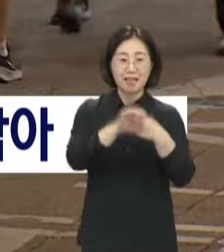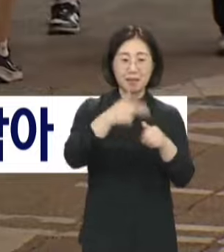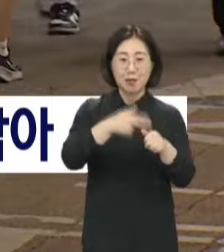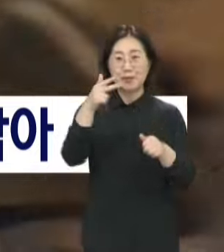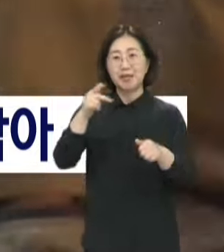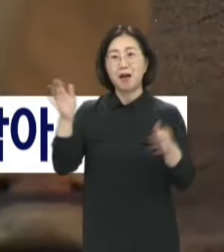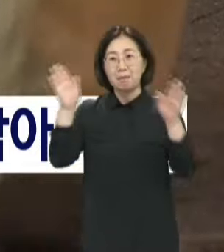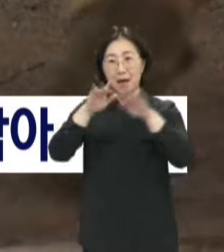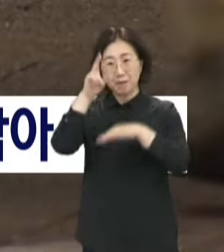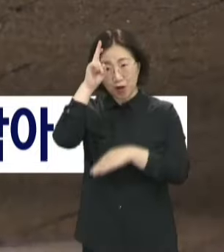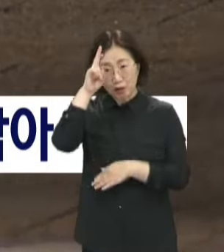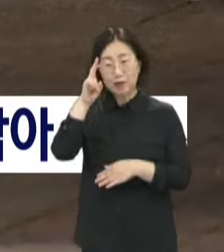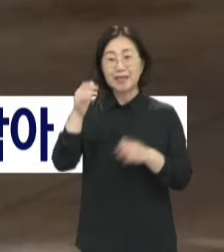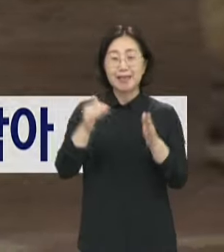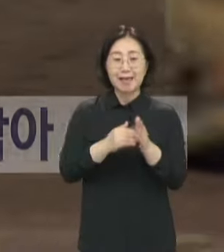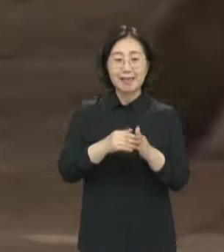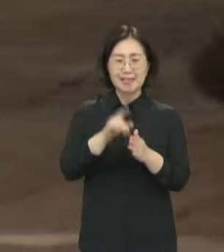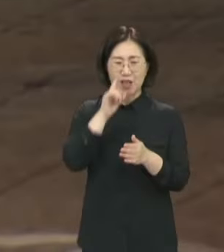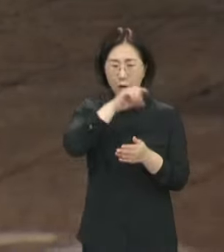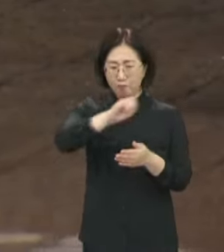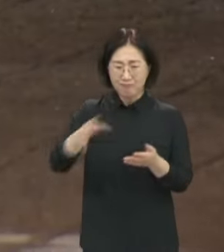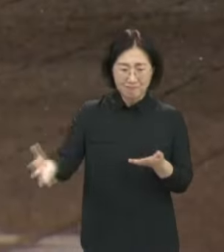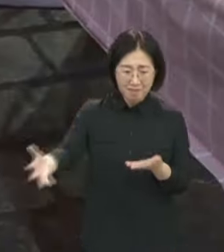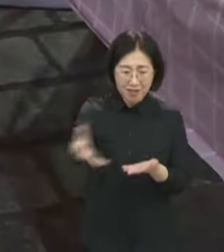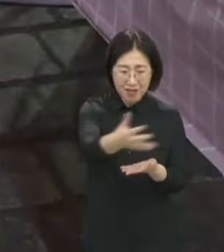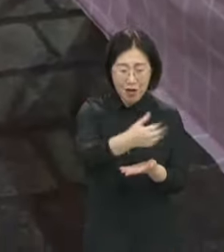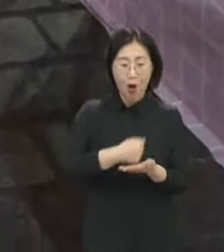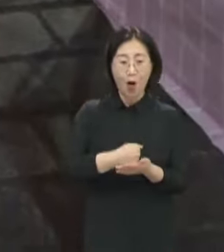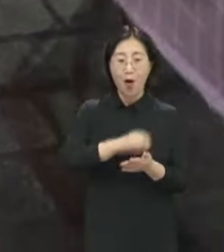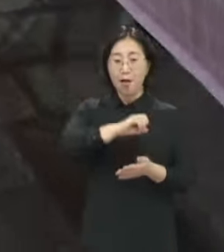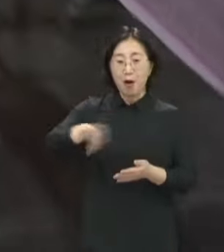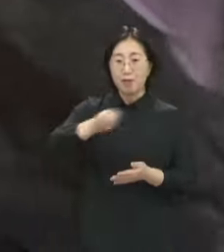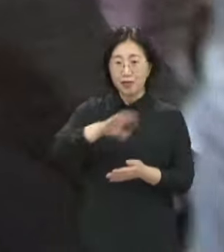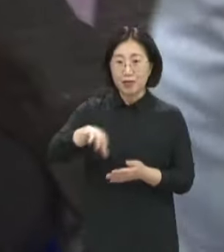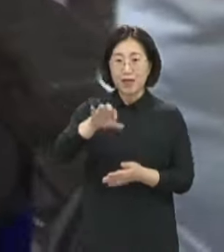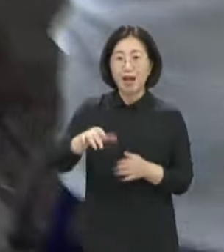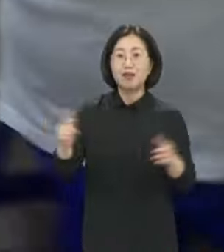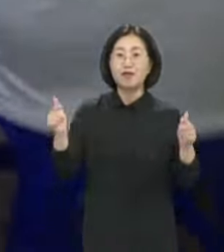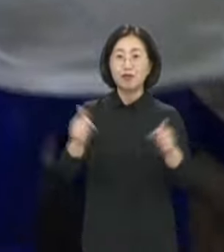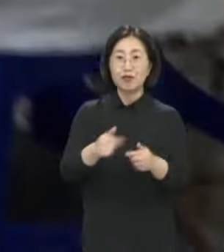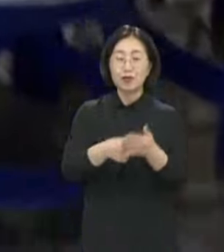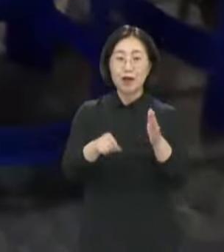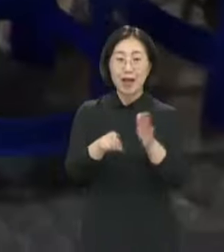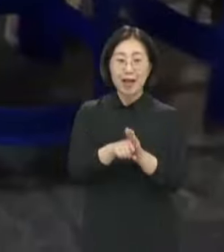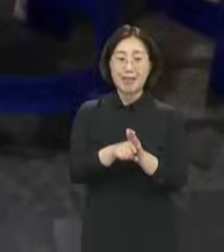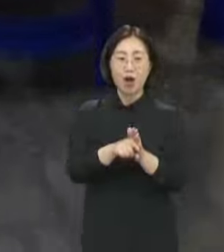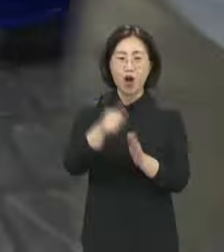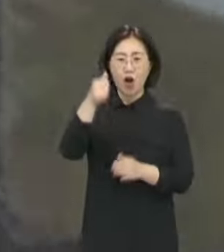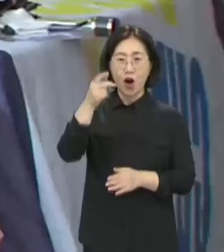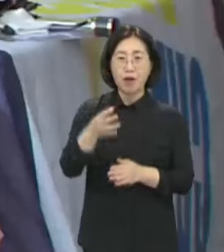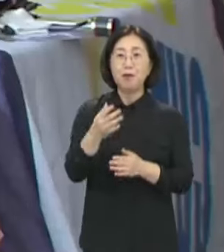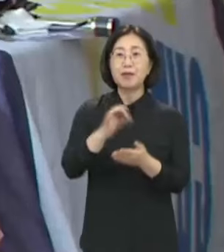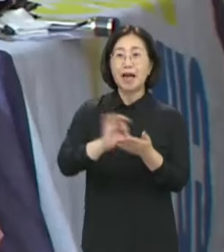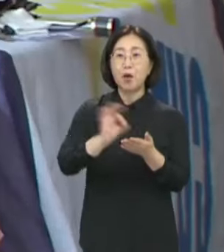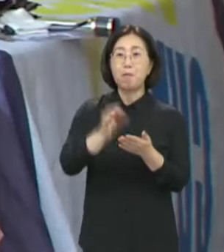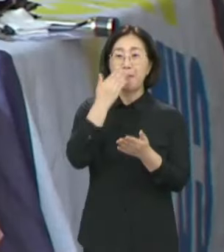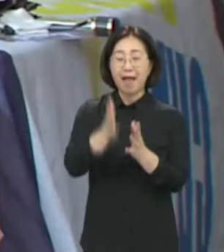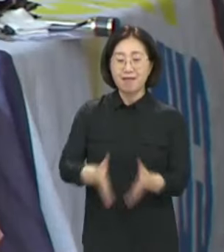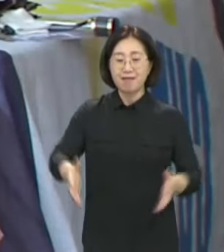쓰레기를 치우고 쓰레기 배출량을 줄이기 위해 먹걸리 장터에 다회 용기를 도입하기도 했습니다